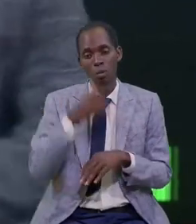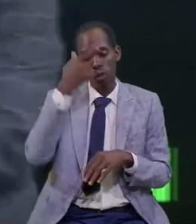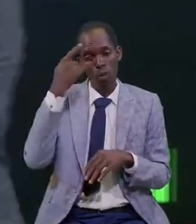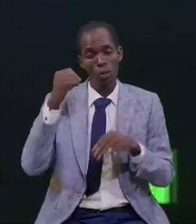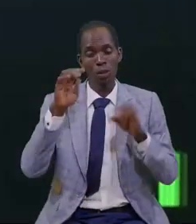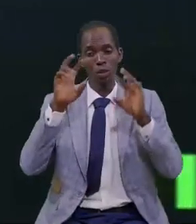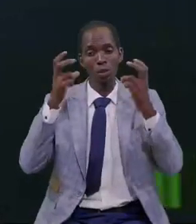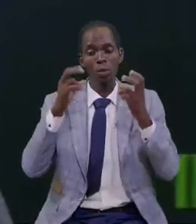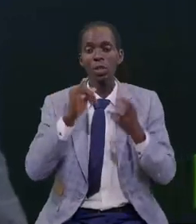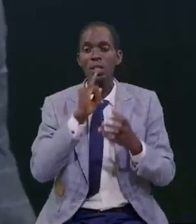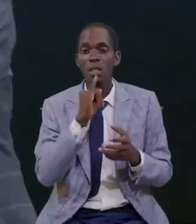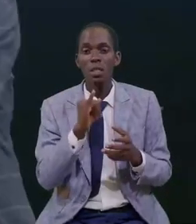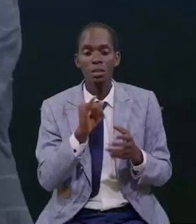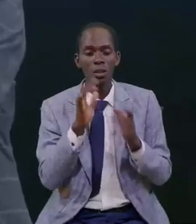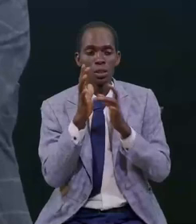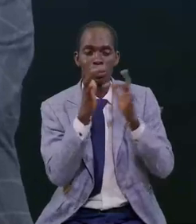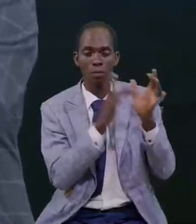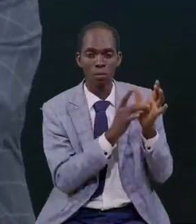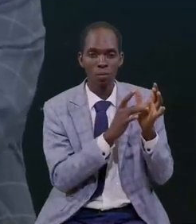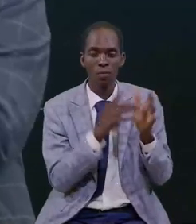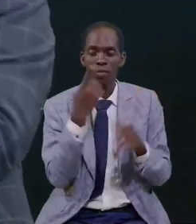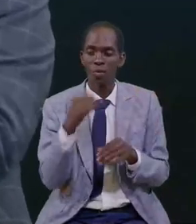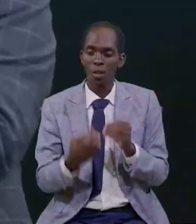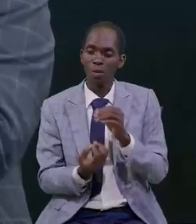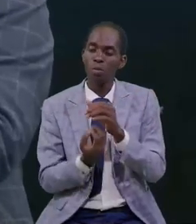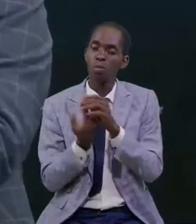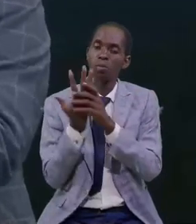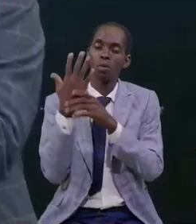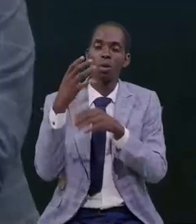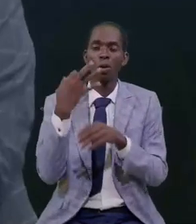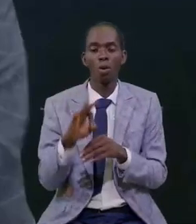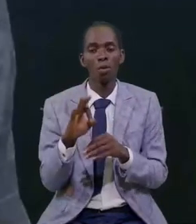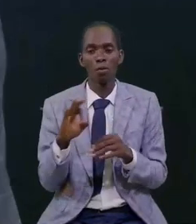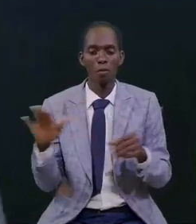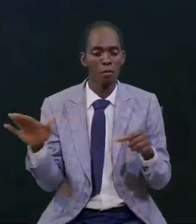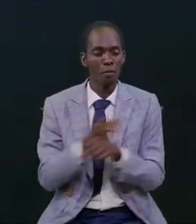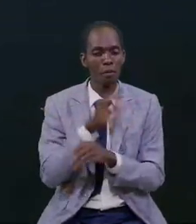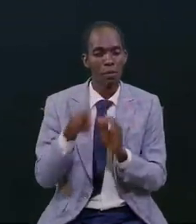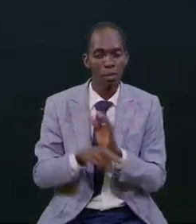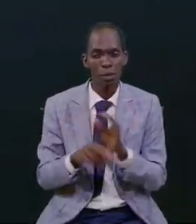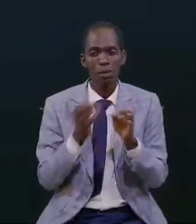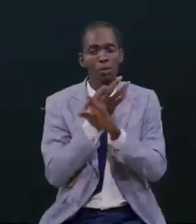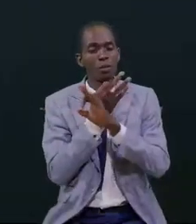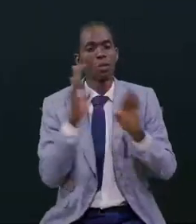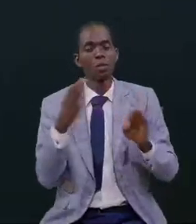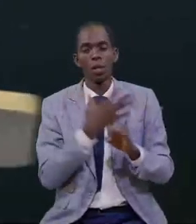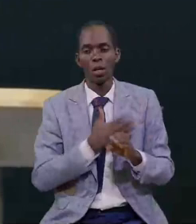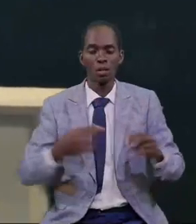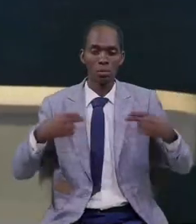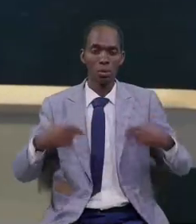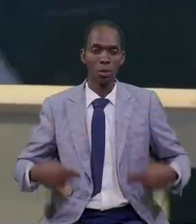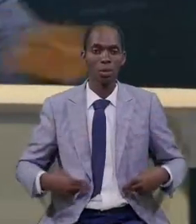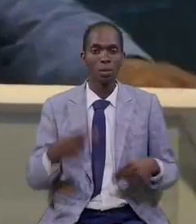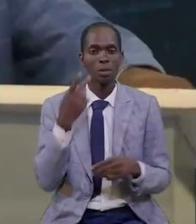Jésus la source de plénitude de liberté et de bonne santé en